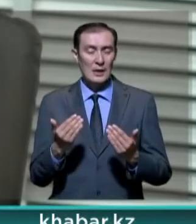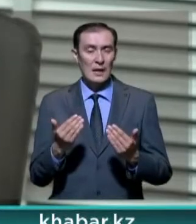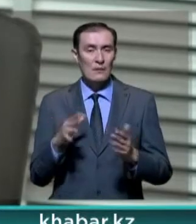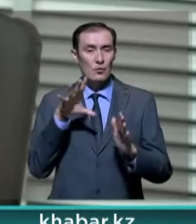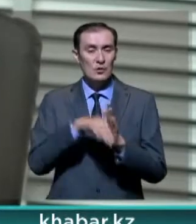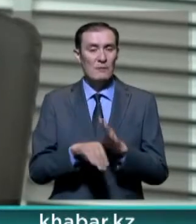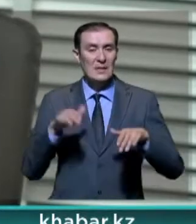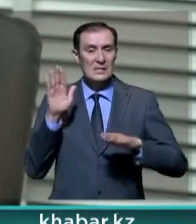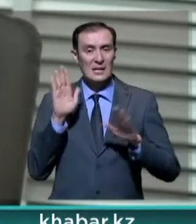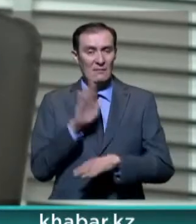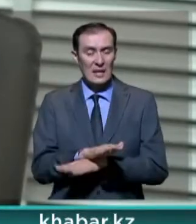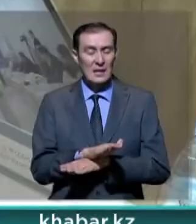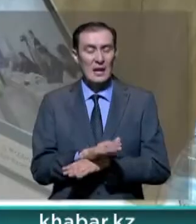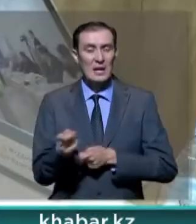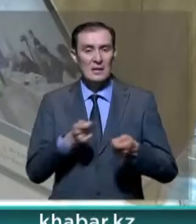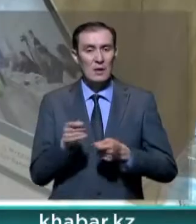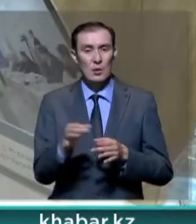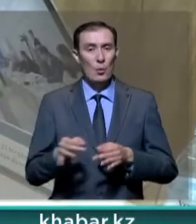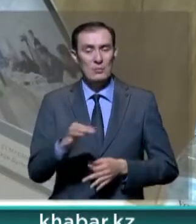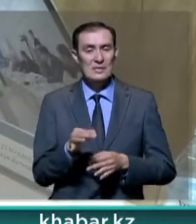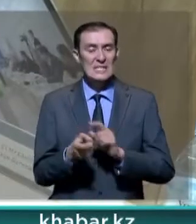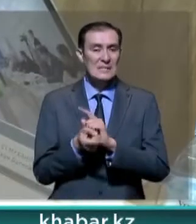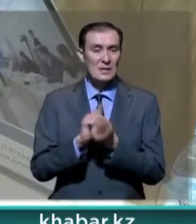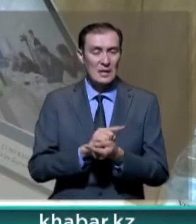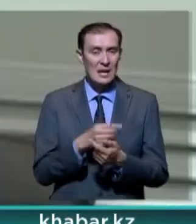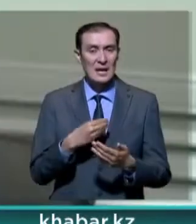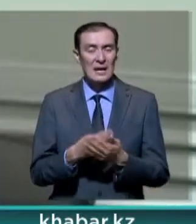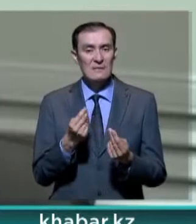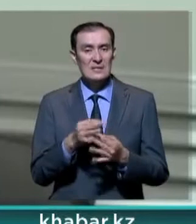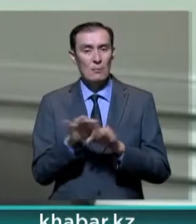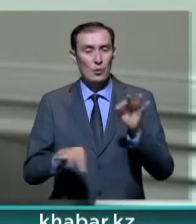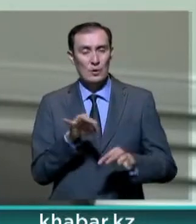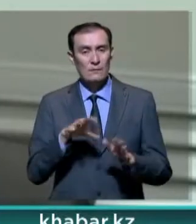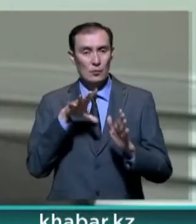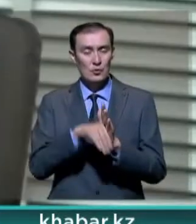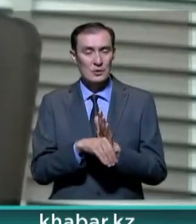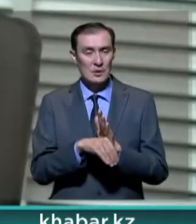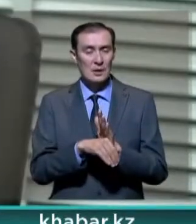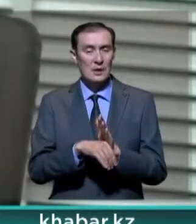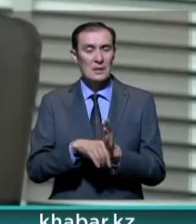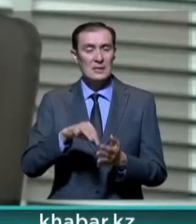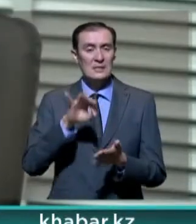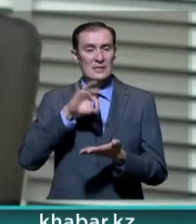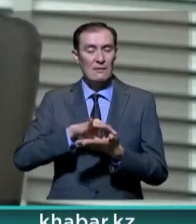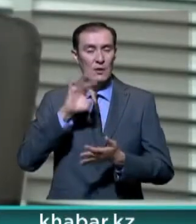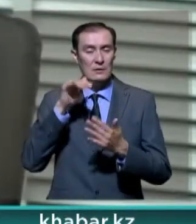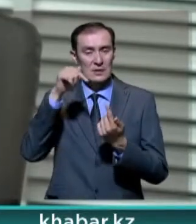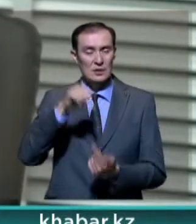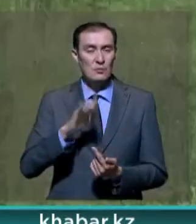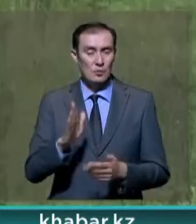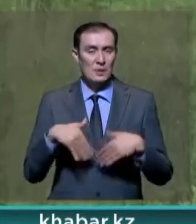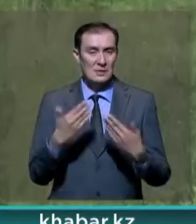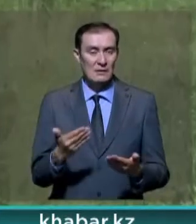в постановление акимата области изменения. Инвестпроект включить целевое назначение. После этого мы предоставим без